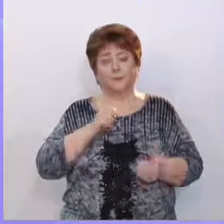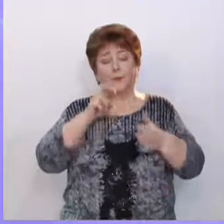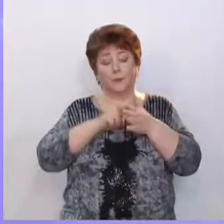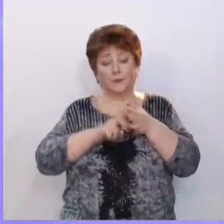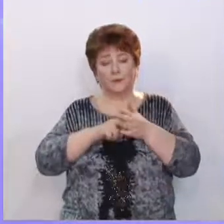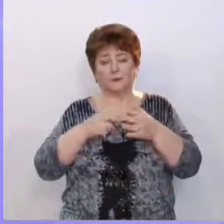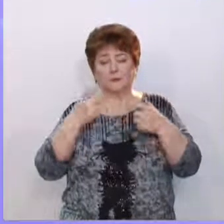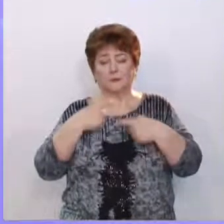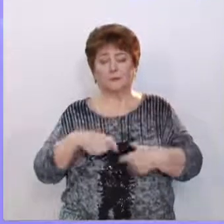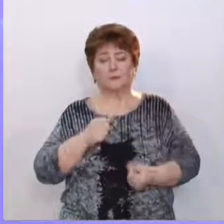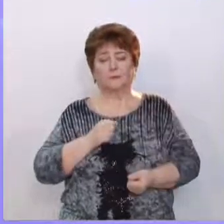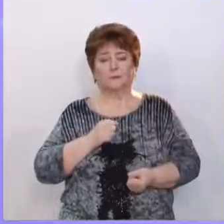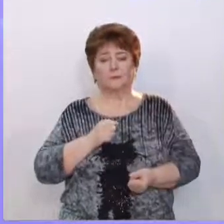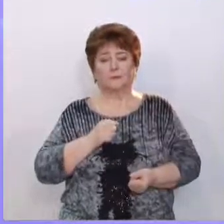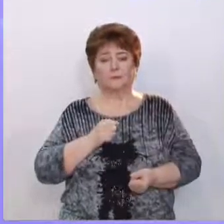Проверьте себя.